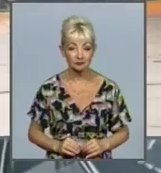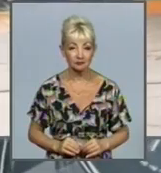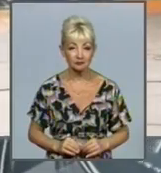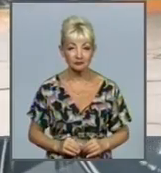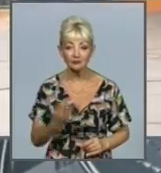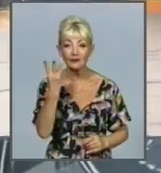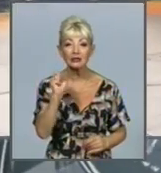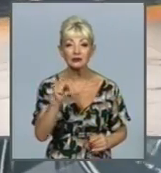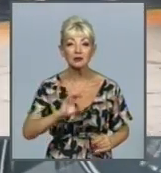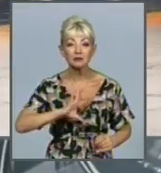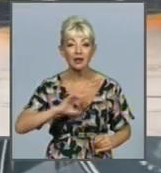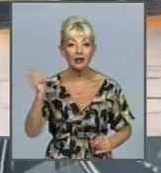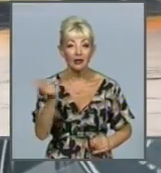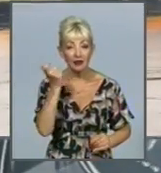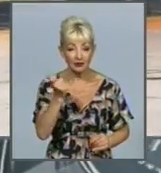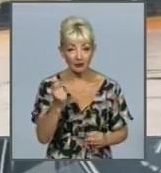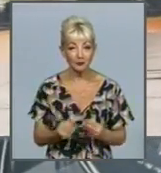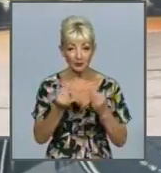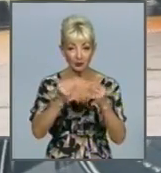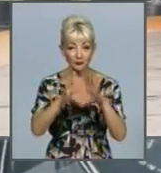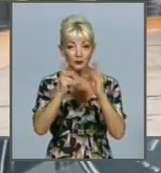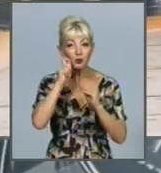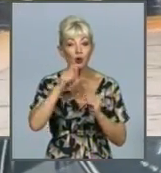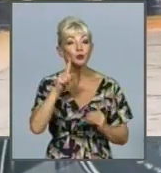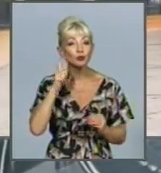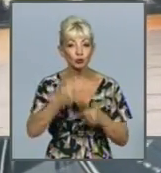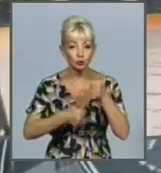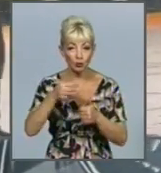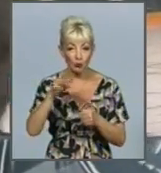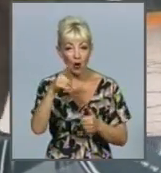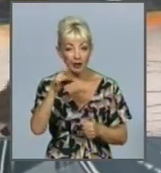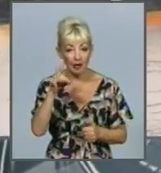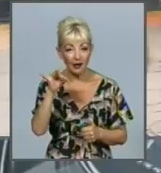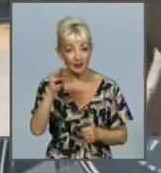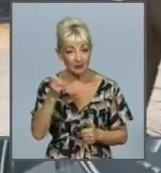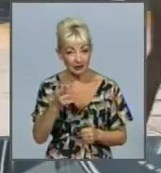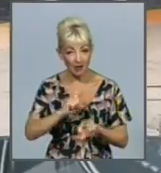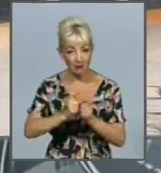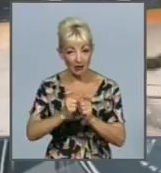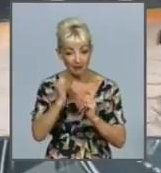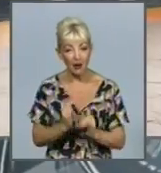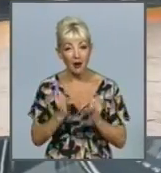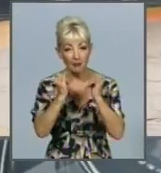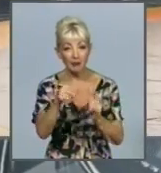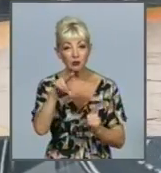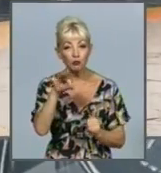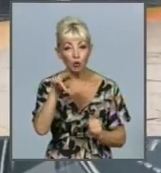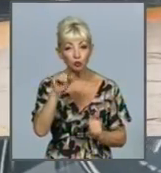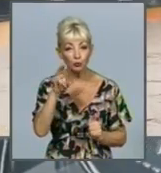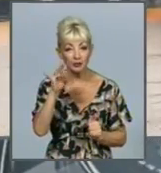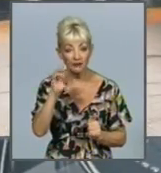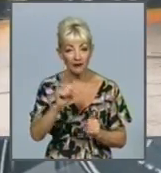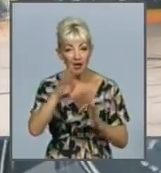Три золотые медали харьковчанам принес и всеукраинский юниорский турнир по греко-римской борьбе памяти Ивана Поддубного, который завершился